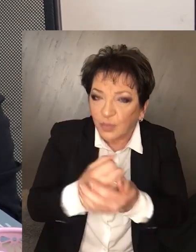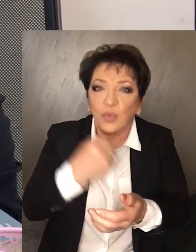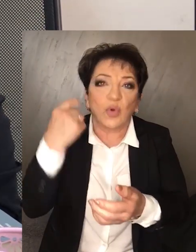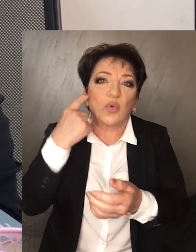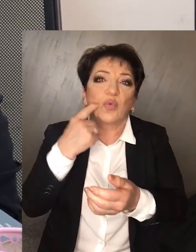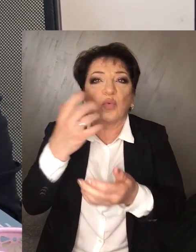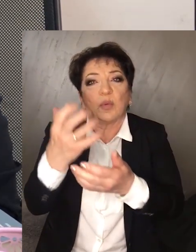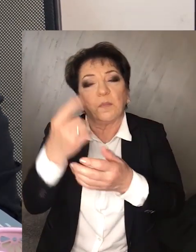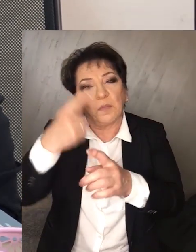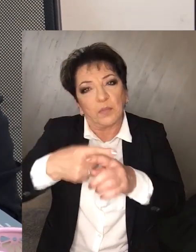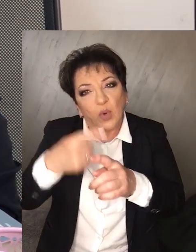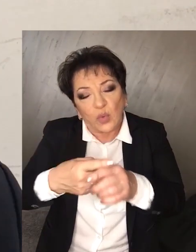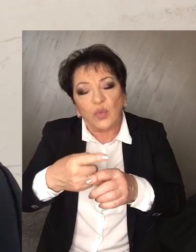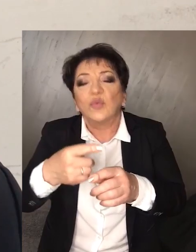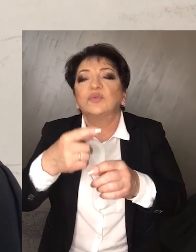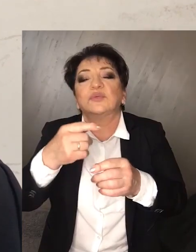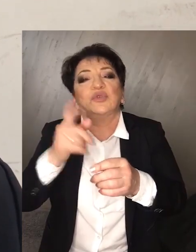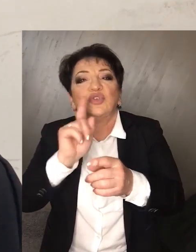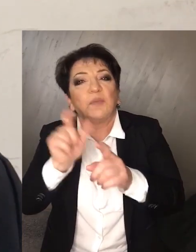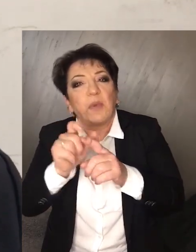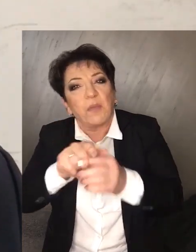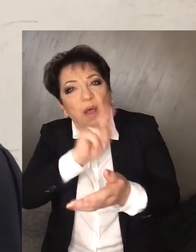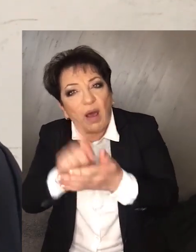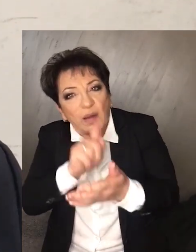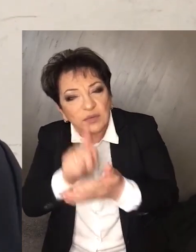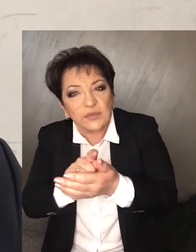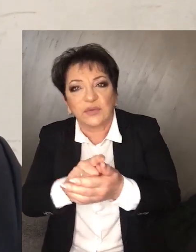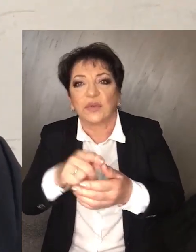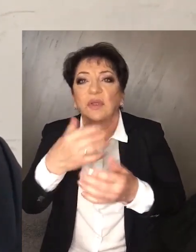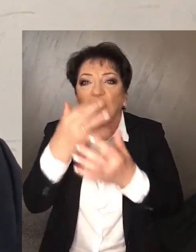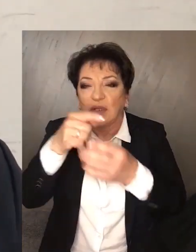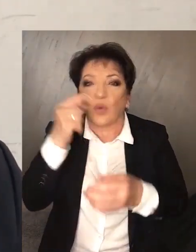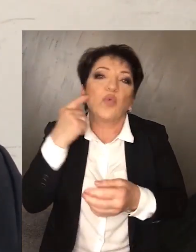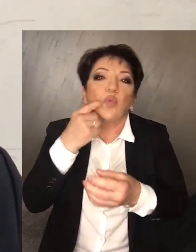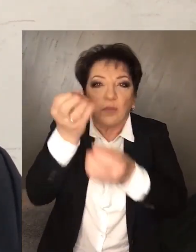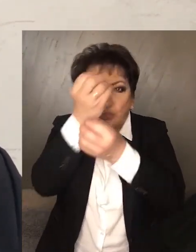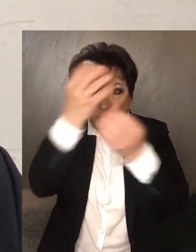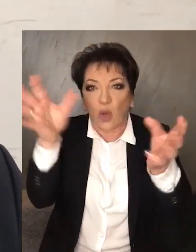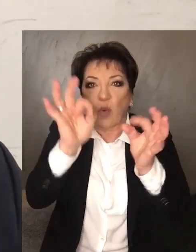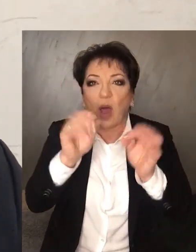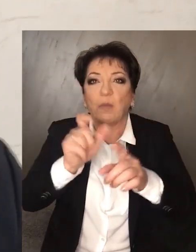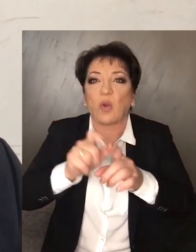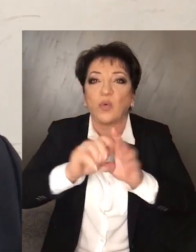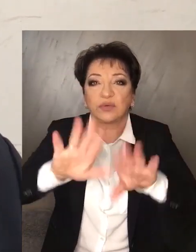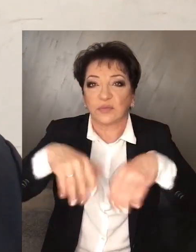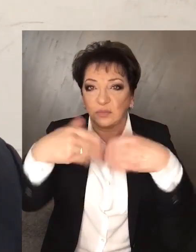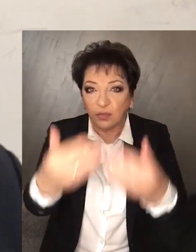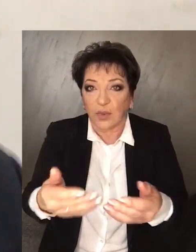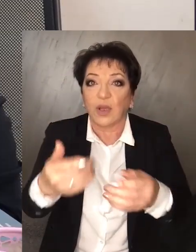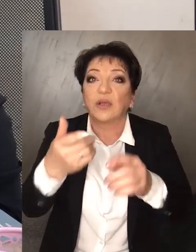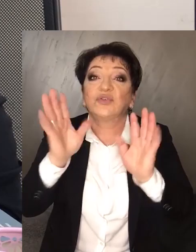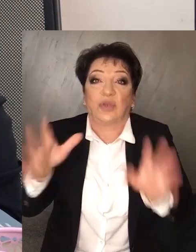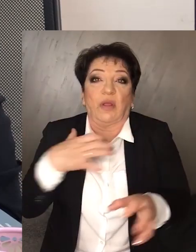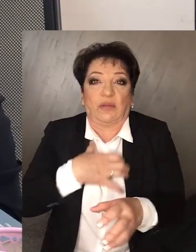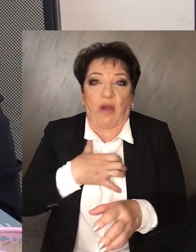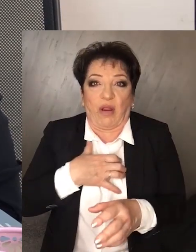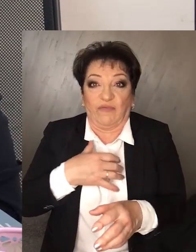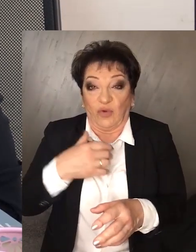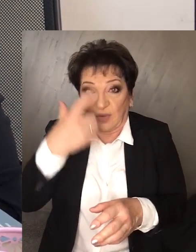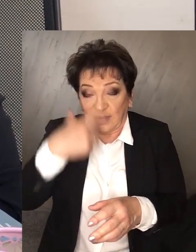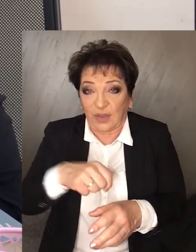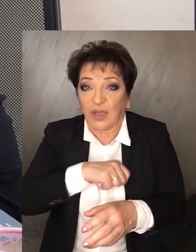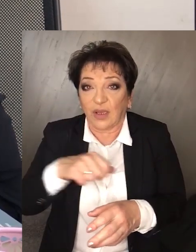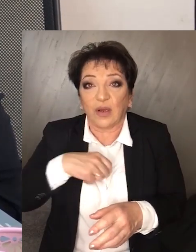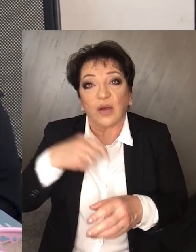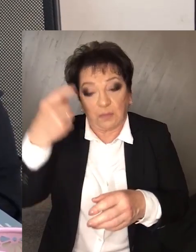խնդիրները, նաև հաղթանակները կարա բարձրաձայնի, նաև իրենց մշակույթին վերաբերվող շատ բան կարող է բարձրաձայնի, այսինքն